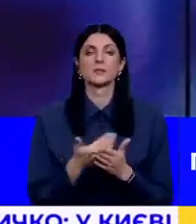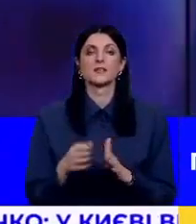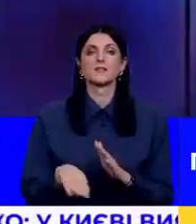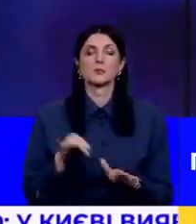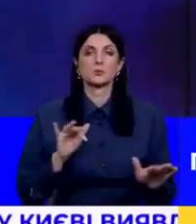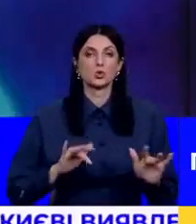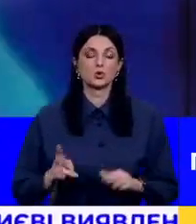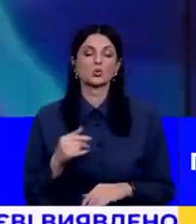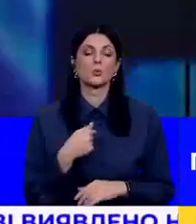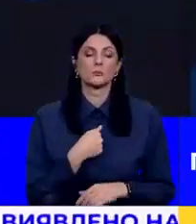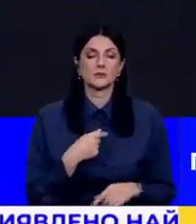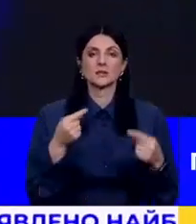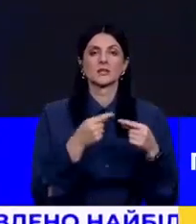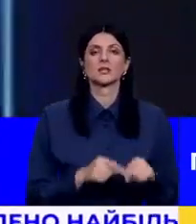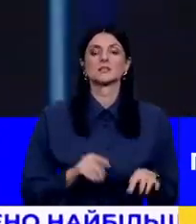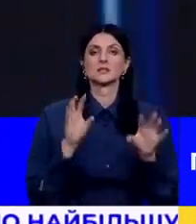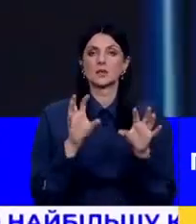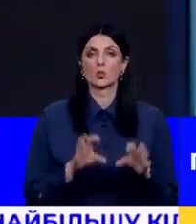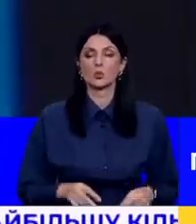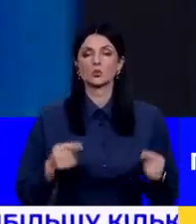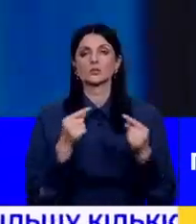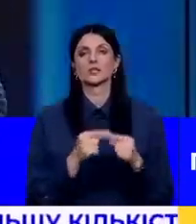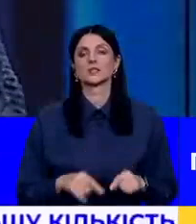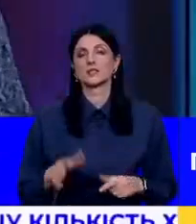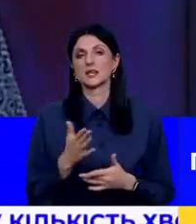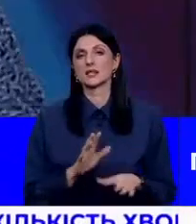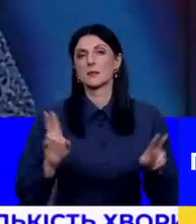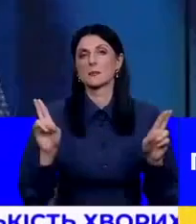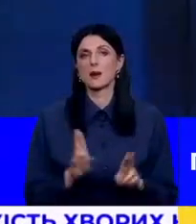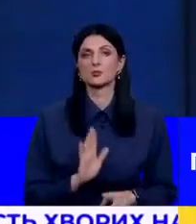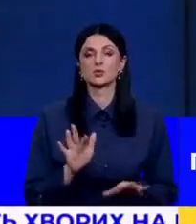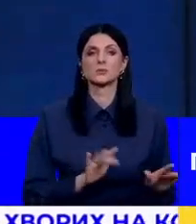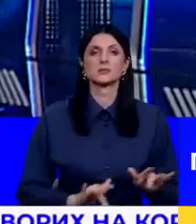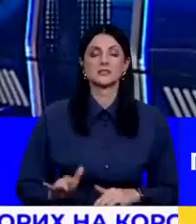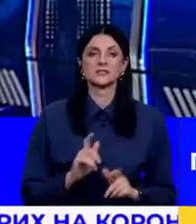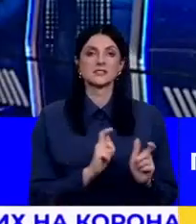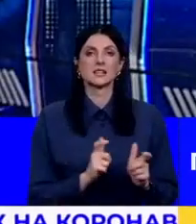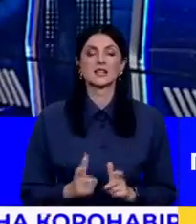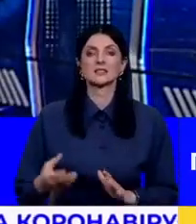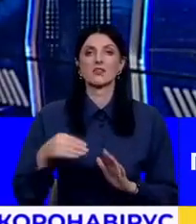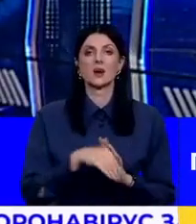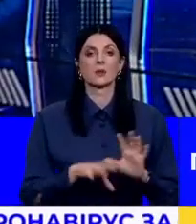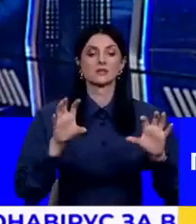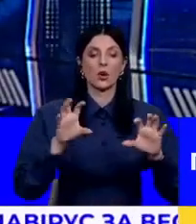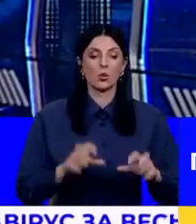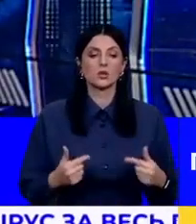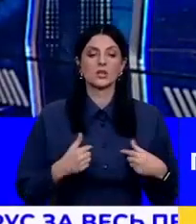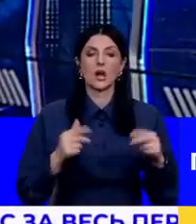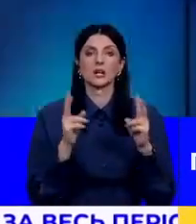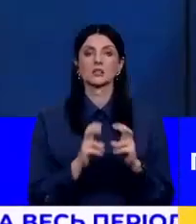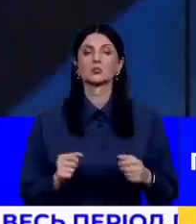мы, согласно закону, согласно всех каких-то правил, будем действовать согласно в рамках закона, я разберусь. И